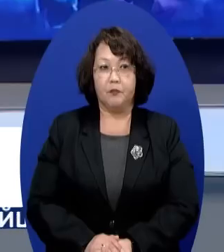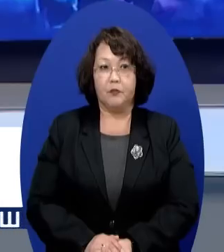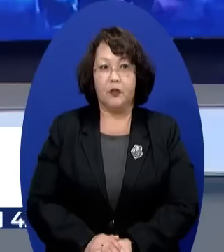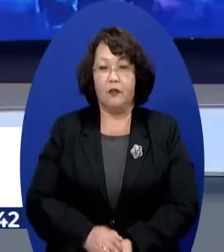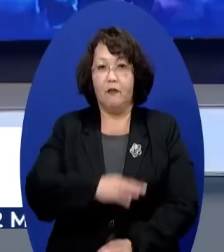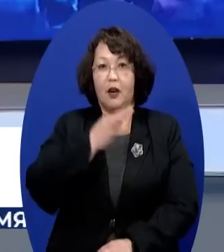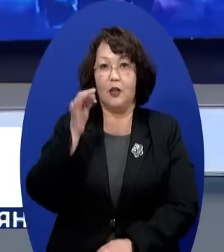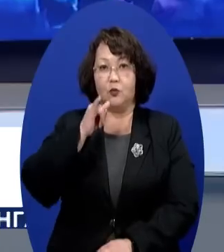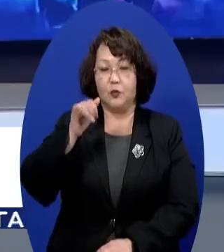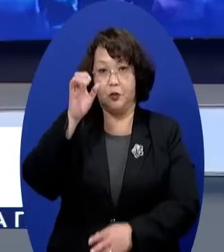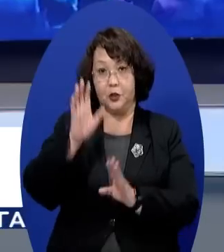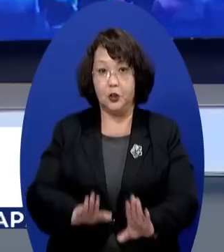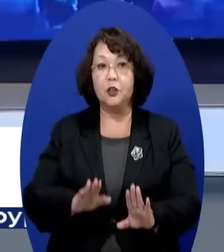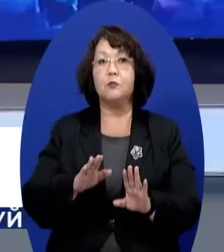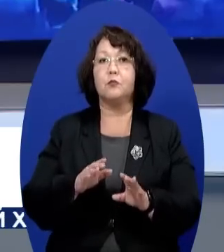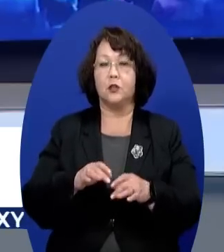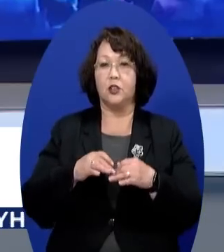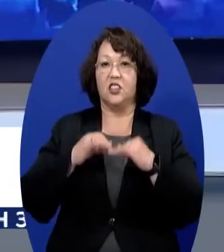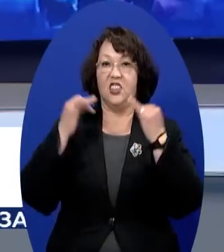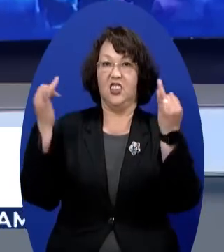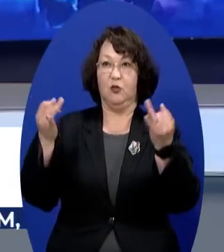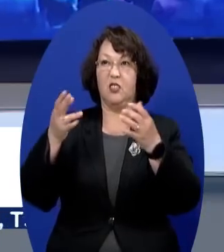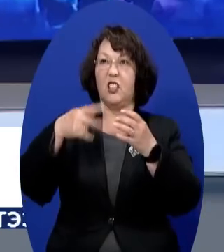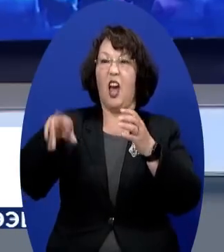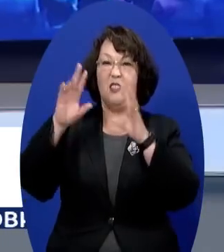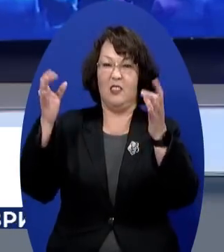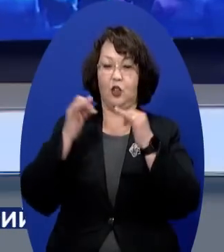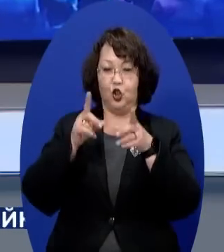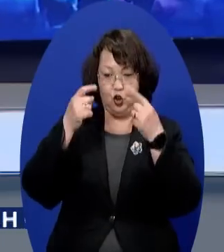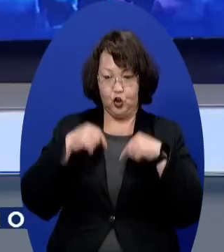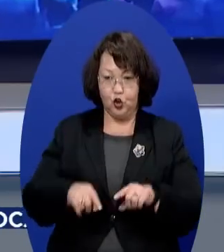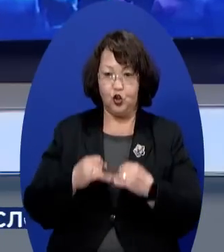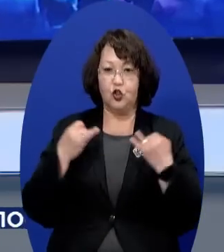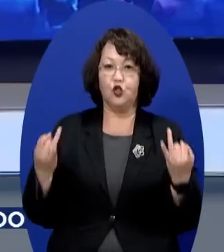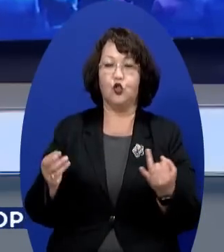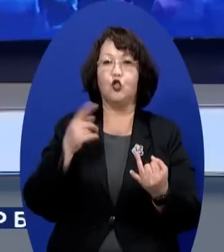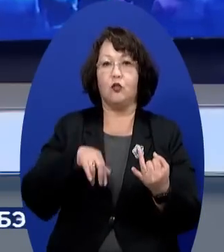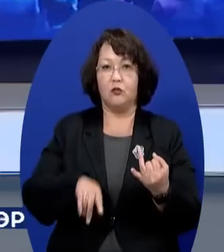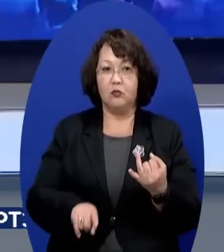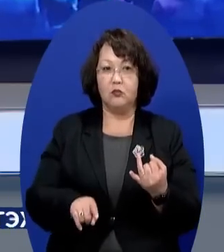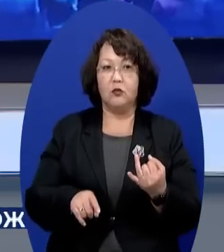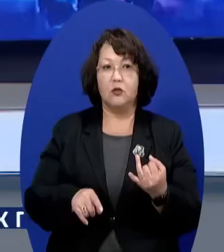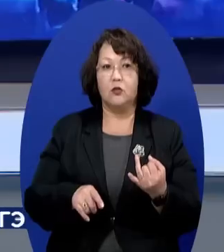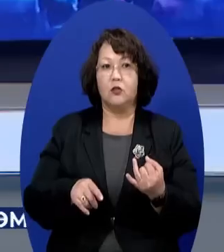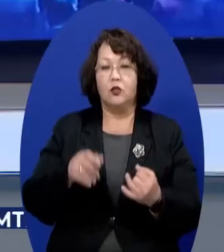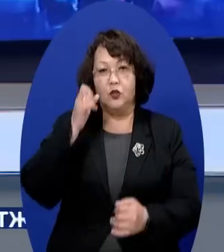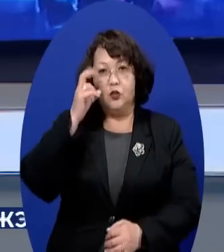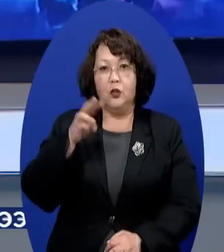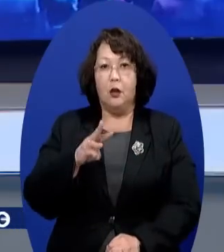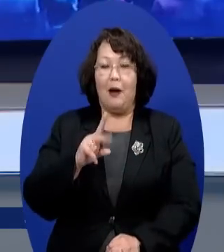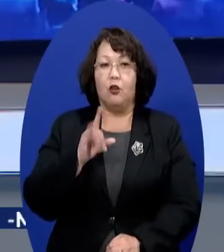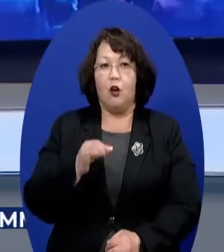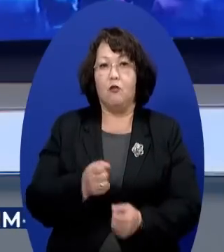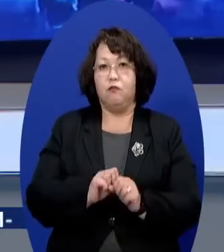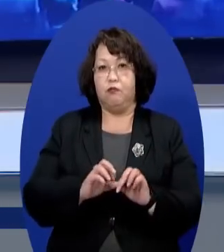За Францад ням гарагт парламентын доод танхим буюу үндэсний хурлыг сонгох сонгуул болсон. Энэ дүнгээр ерөнхийлөгч Эммануэль Макроны эвсэл үнэмлэхүй